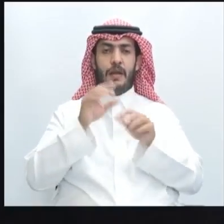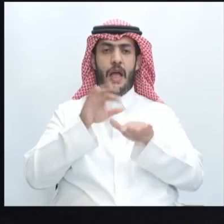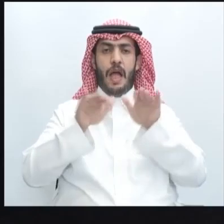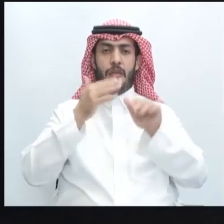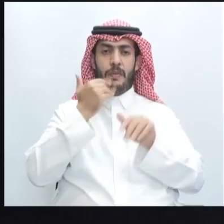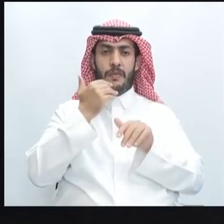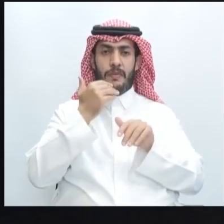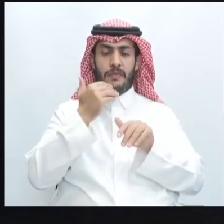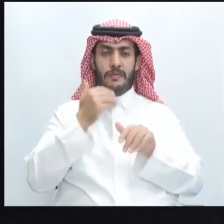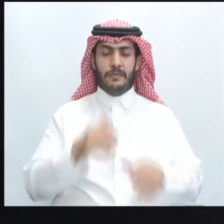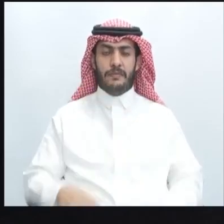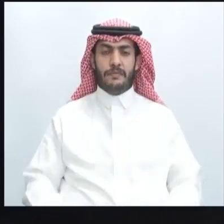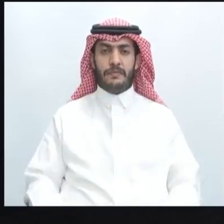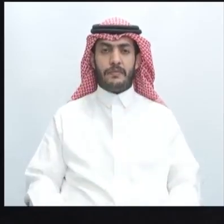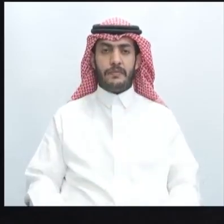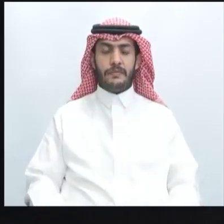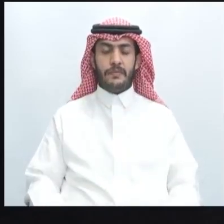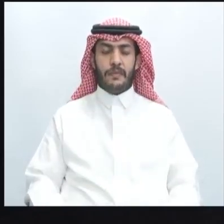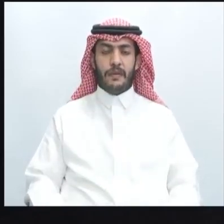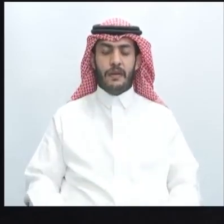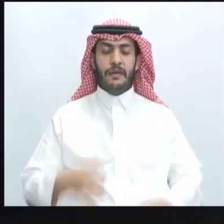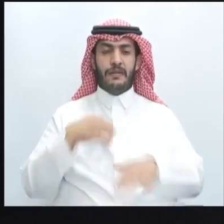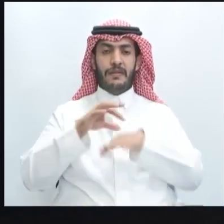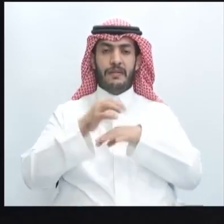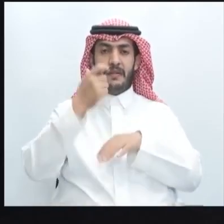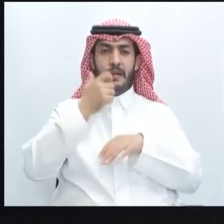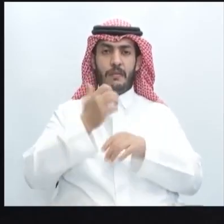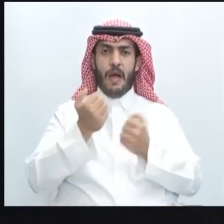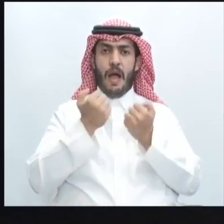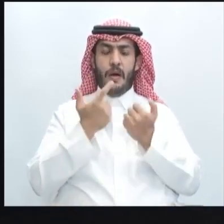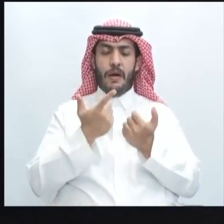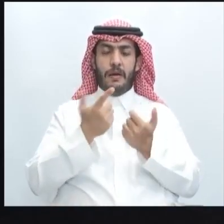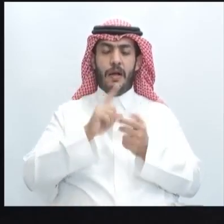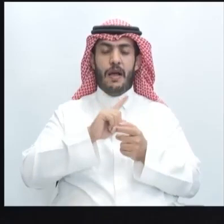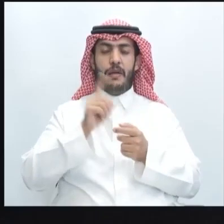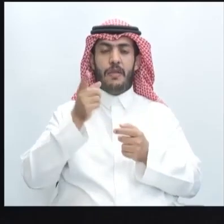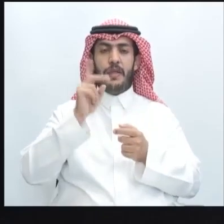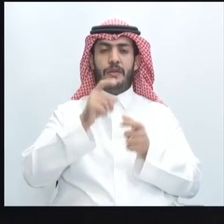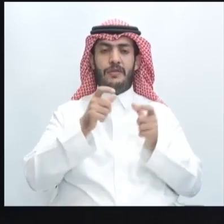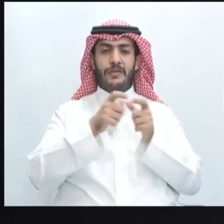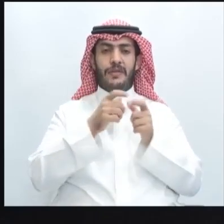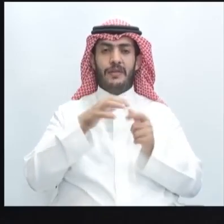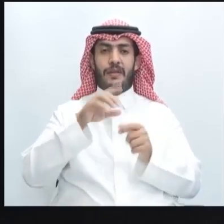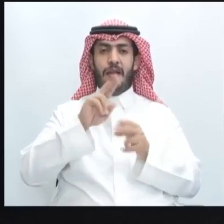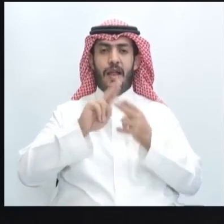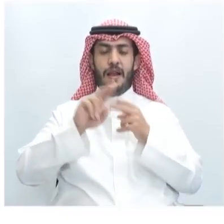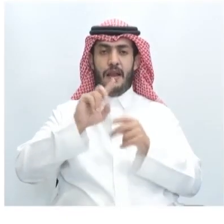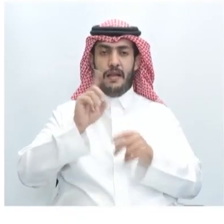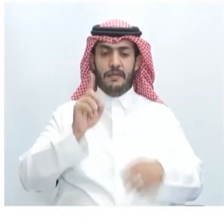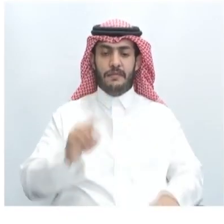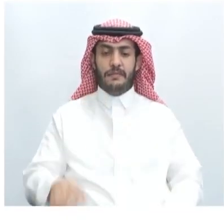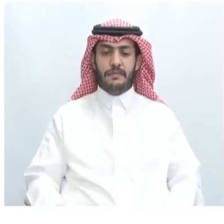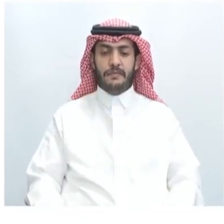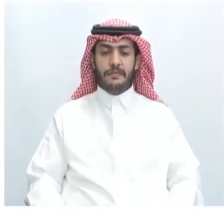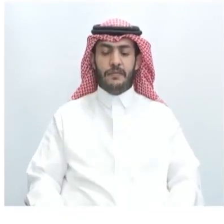العدل فاذا لا الفرد يستطيع ان ياخذ حقه وكذلك ولا الجماعات ولم يعم العدل